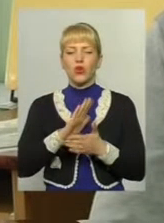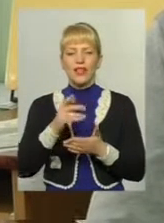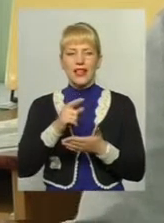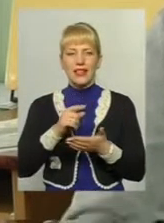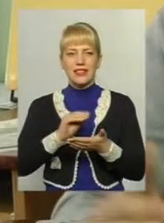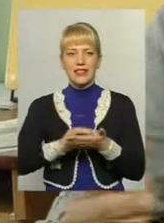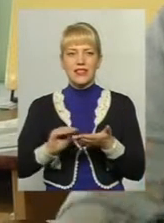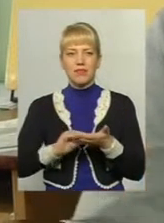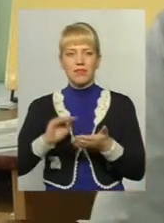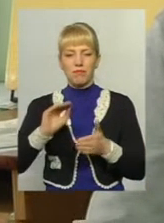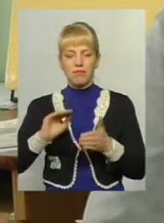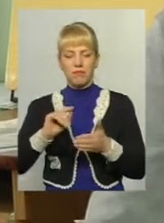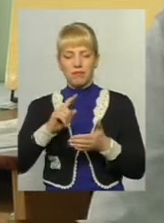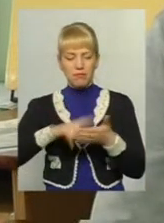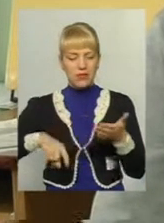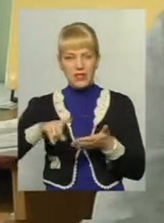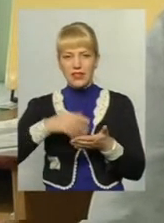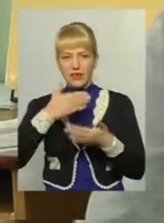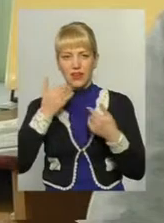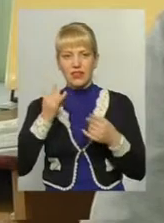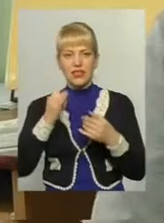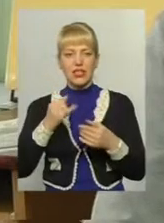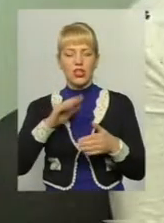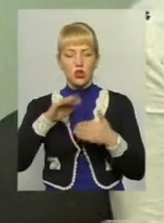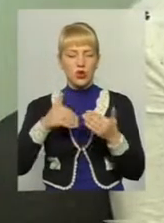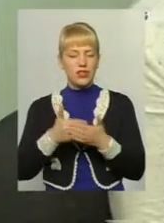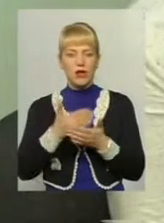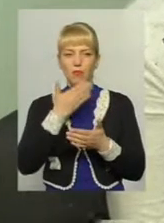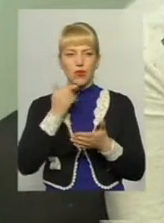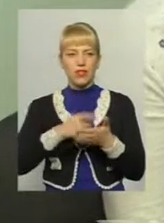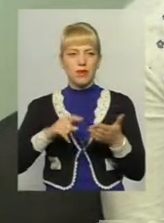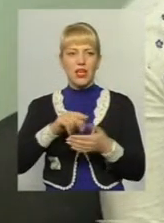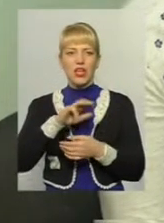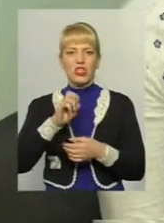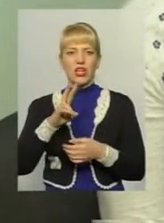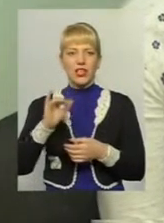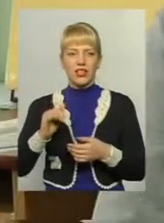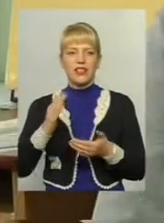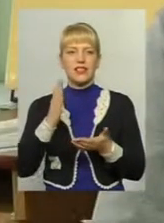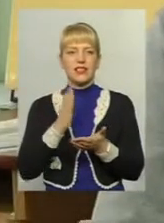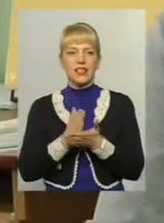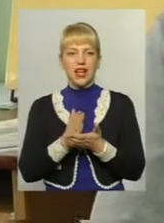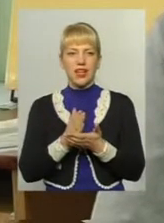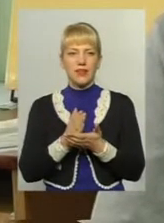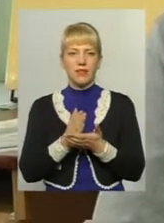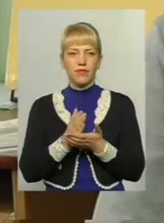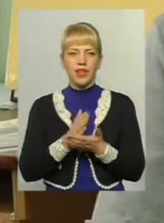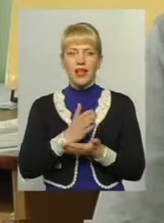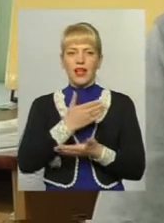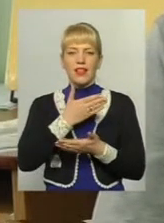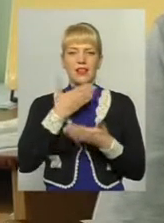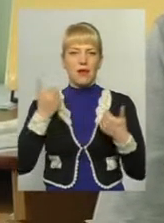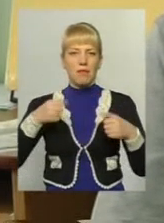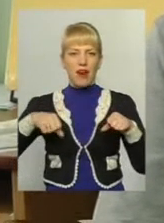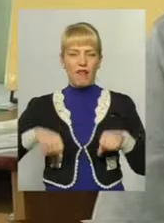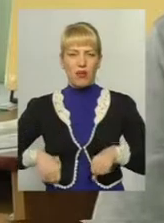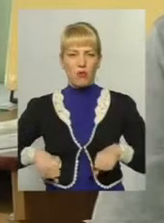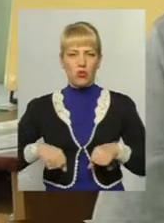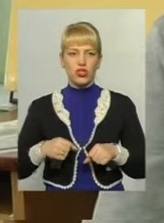да, и до сегодняшнего времени еще не списаны. И ЖЭКи стали, ну, по большому счету, неправомочны, да,